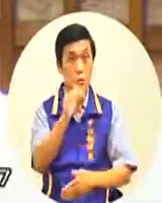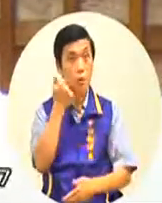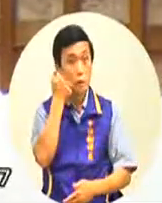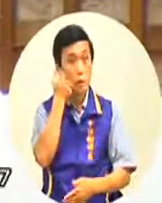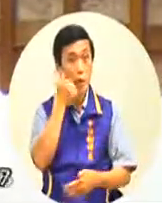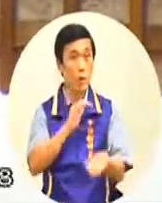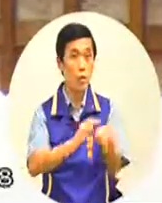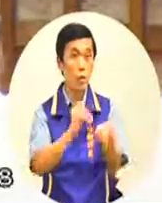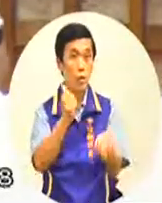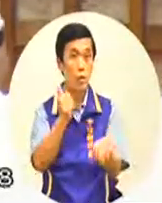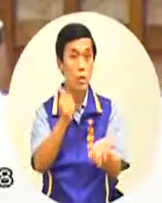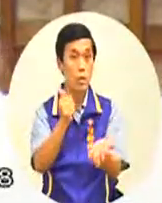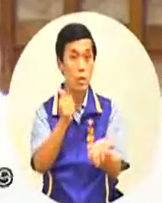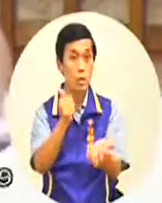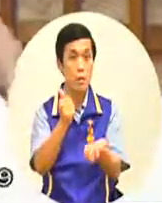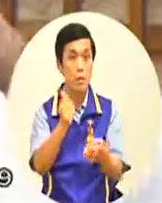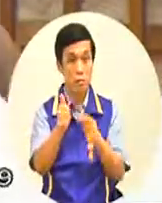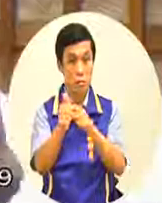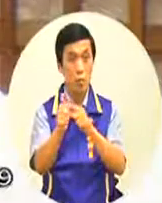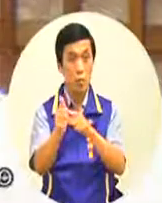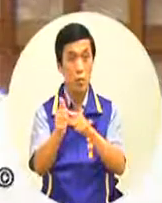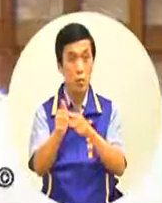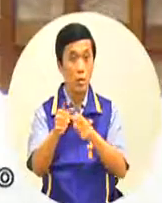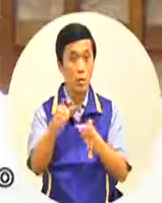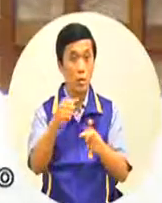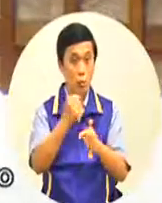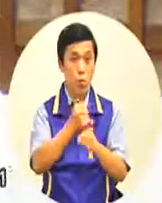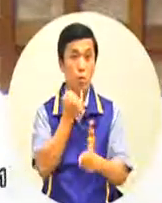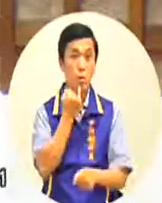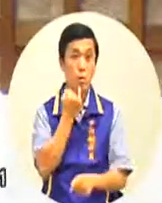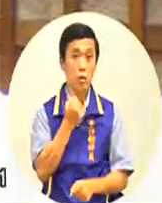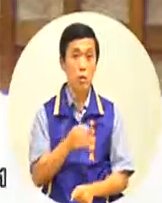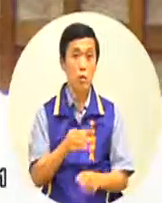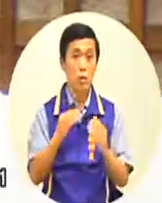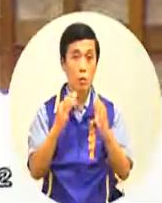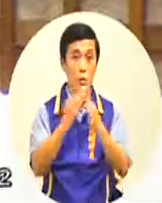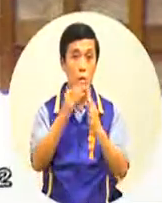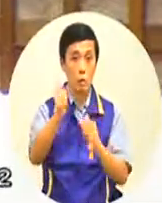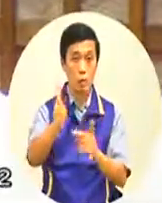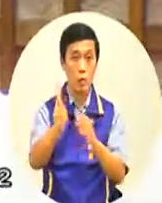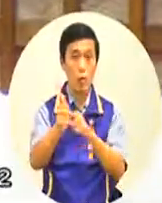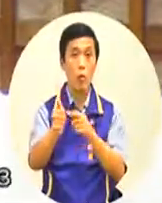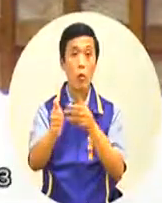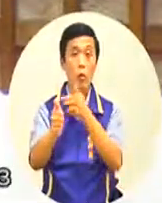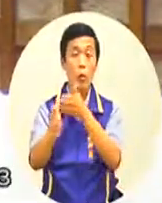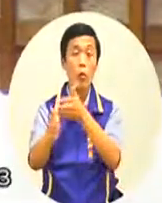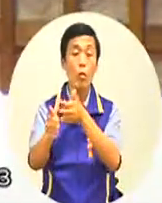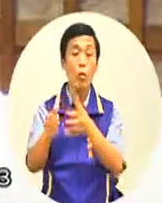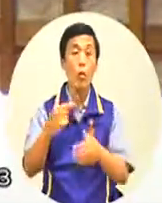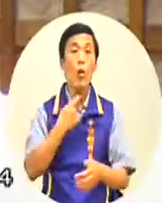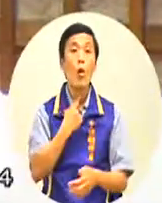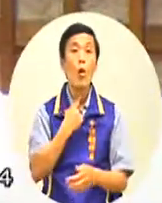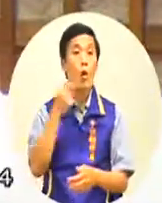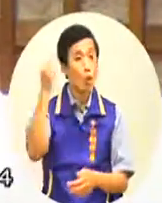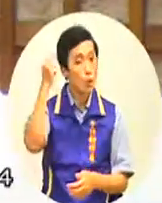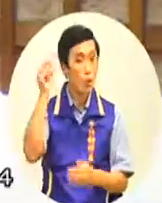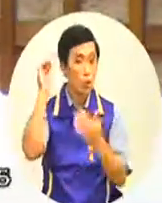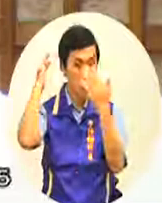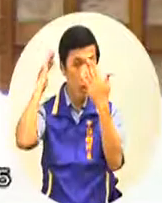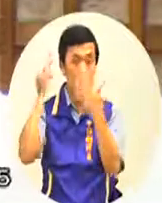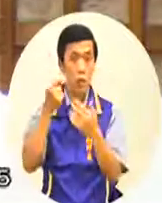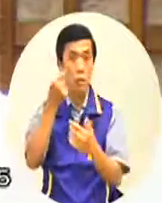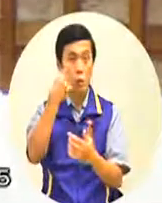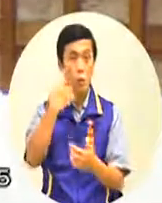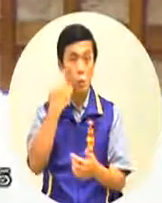现场可以当执行呢。啊，而且请教局长哦，喉头镜。伊如果若藏唔到